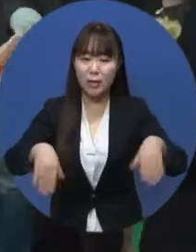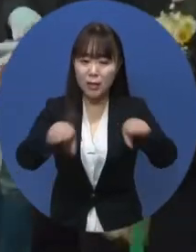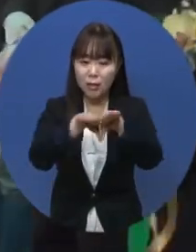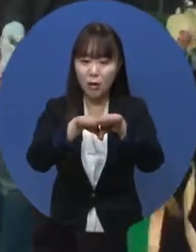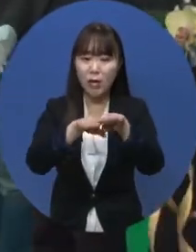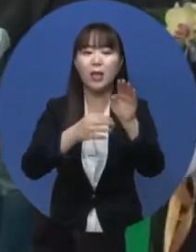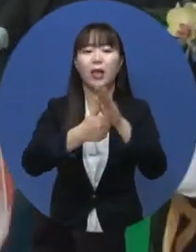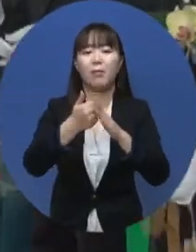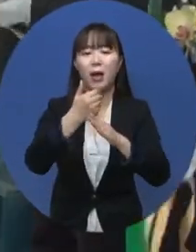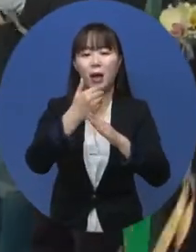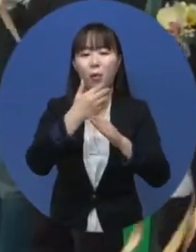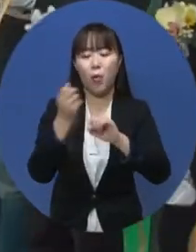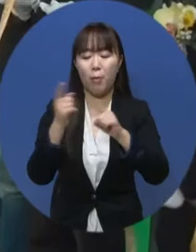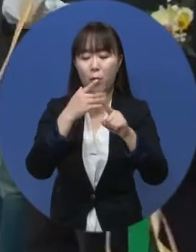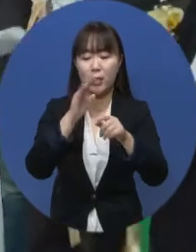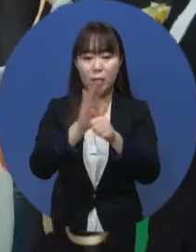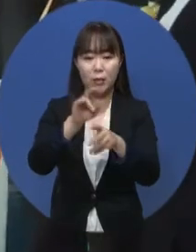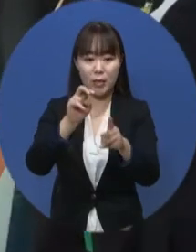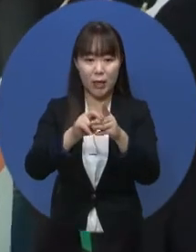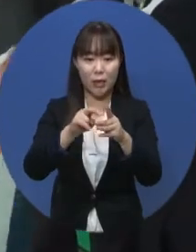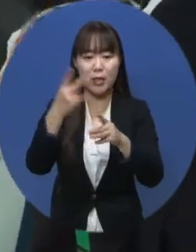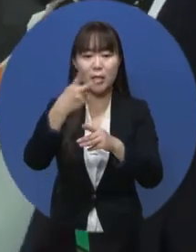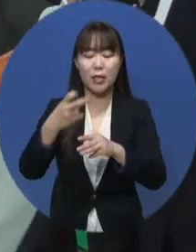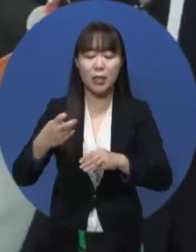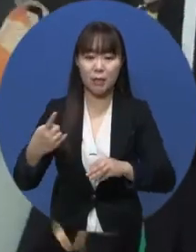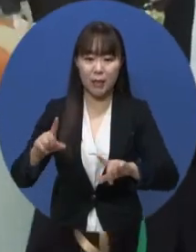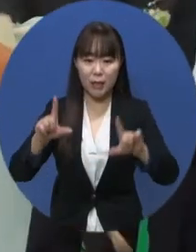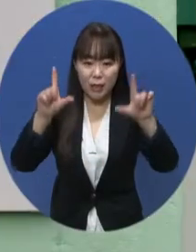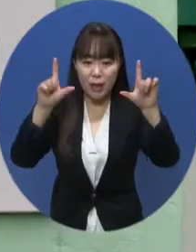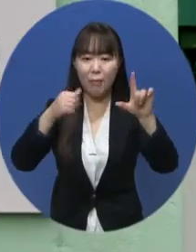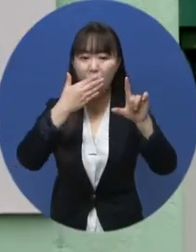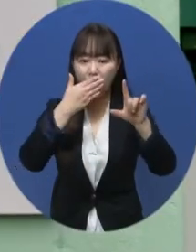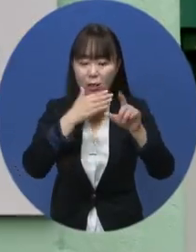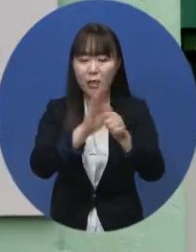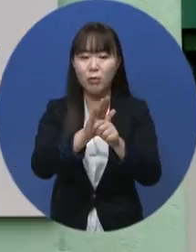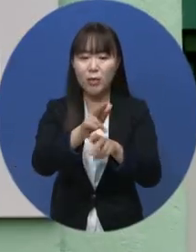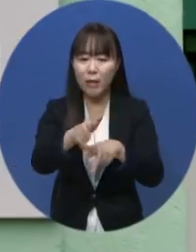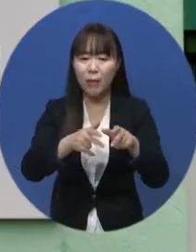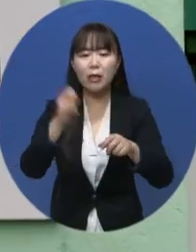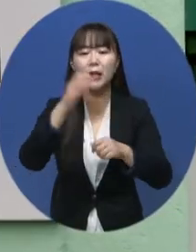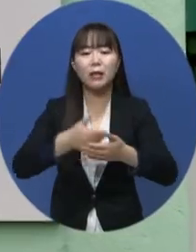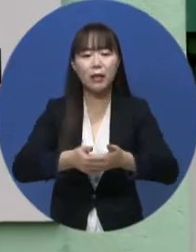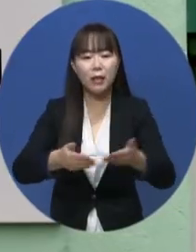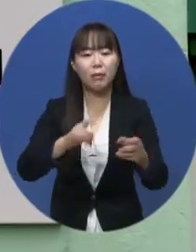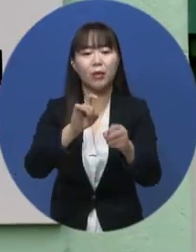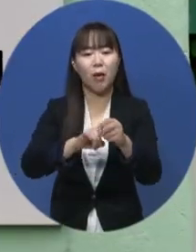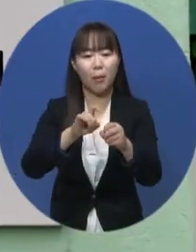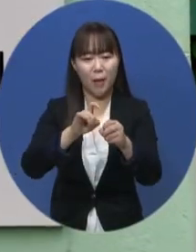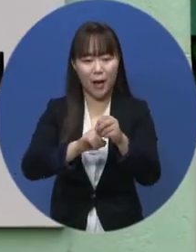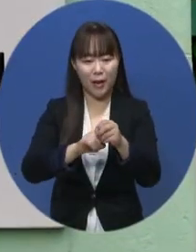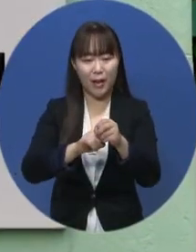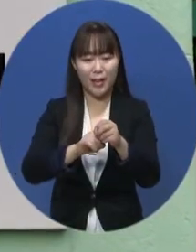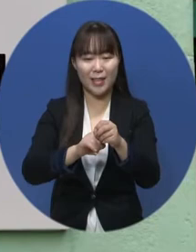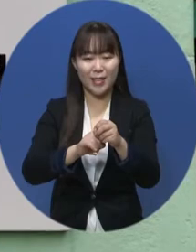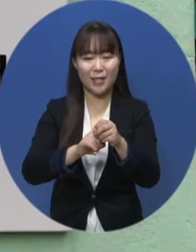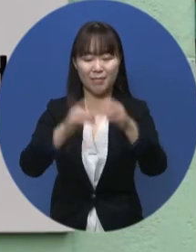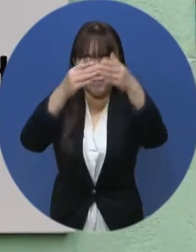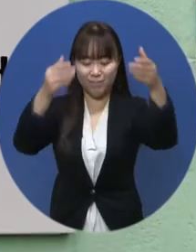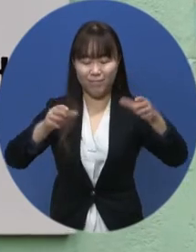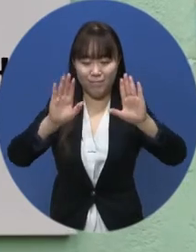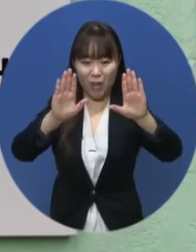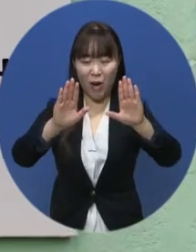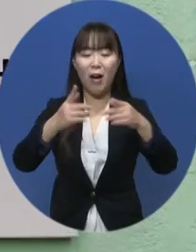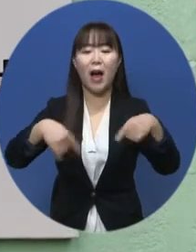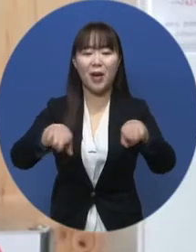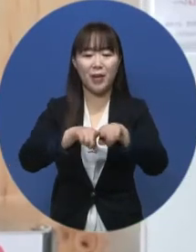희망회복지원센터가 2021년도 경기도 먹거리 지원 사업인 그냥드림 떡방앗간 제막식과 함께